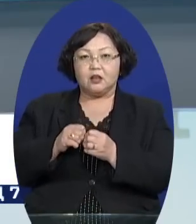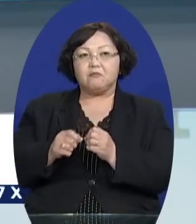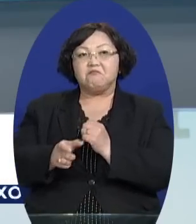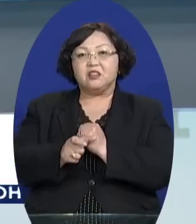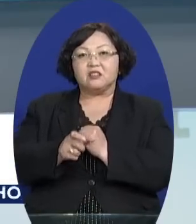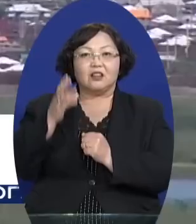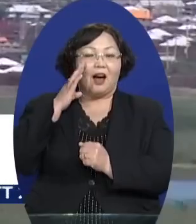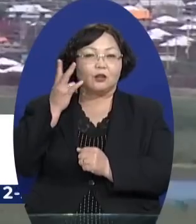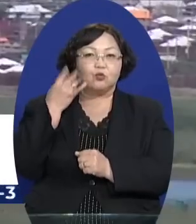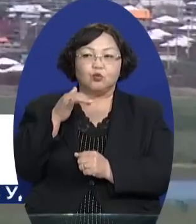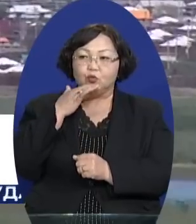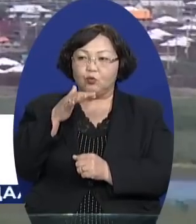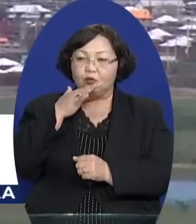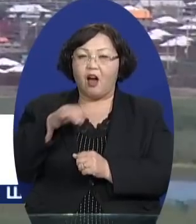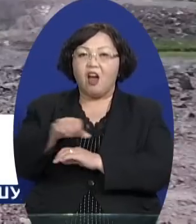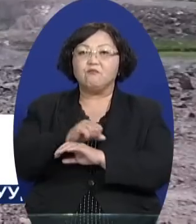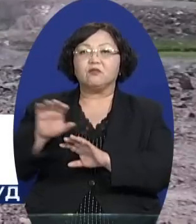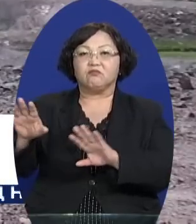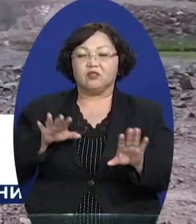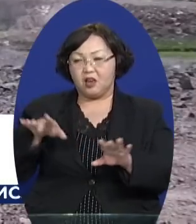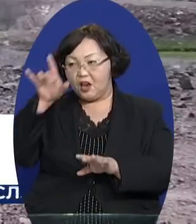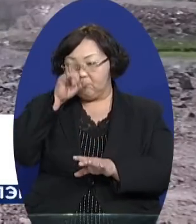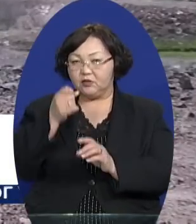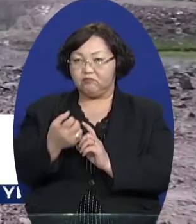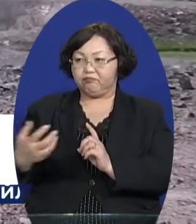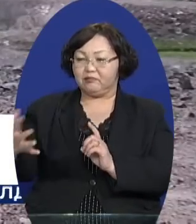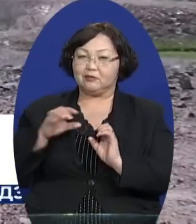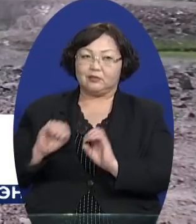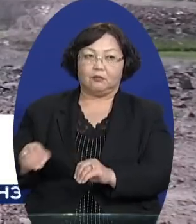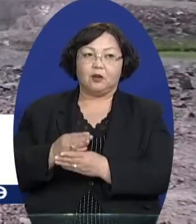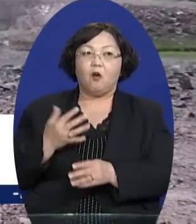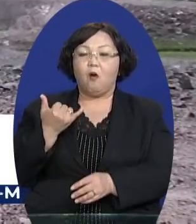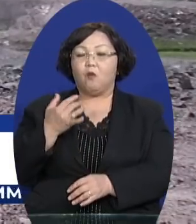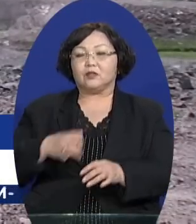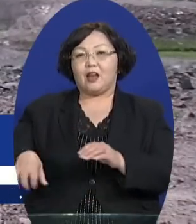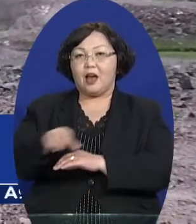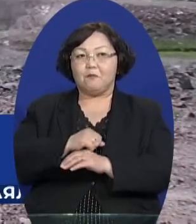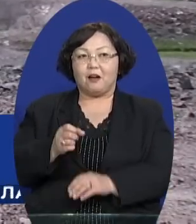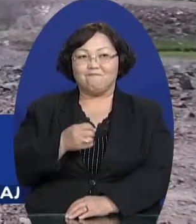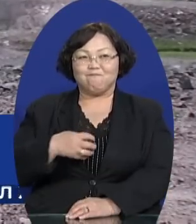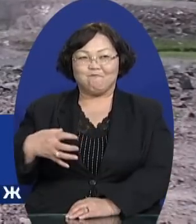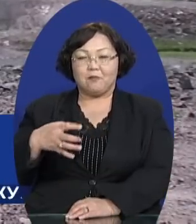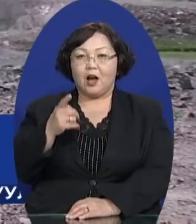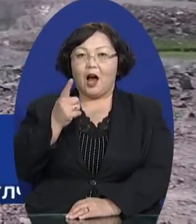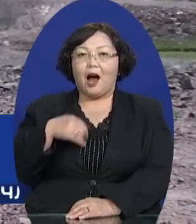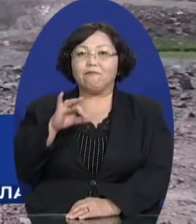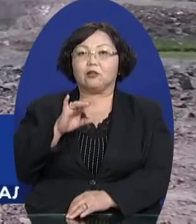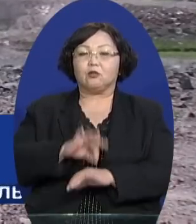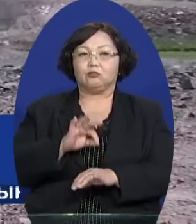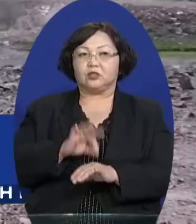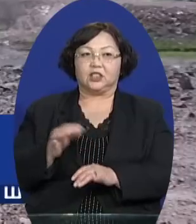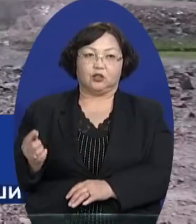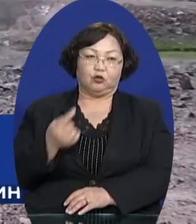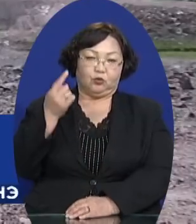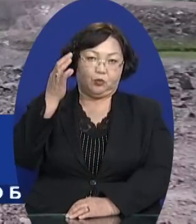байна. Манай сурвалжлах баг Увсай мэгт ажиллаж байна. Увсай аймгийн хувьд хавдрын өвчлөлөөр бусад аймагуудтай харьцуулахад дээгүүрт